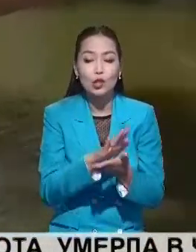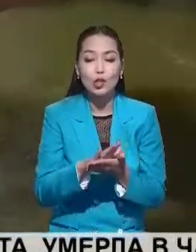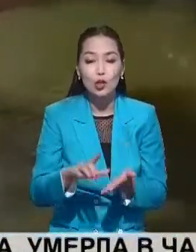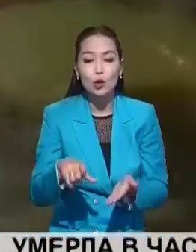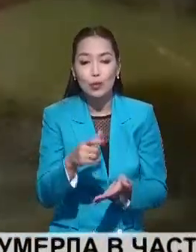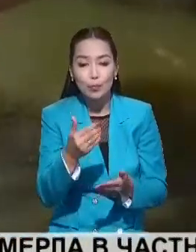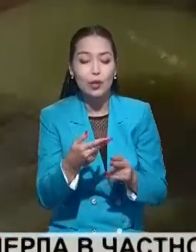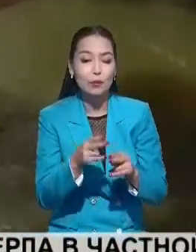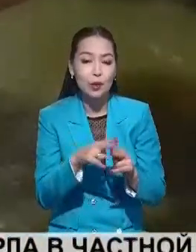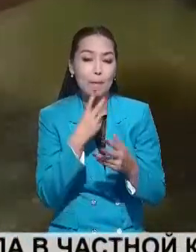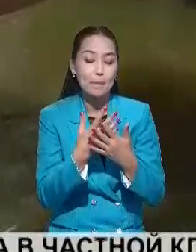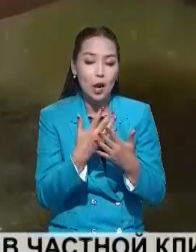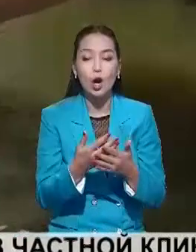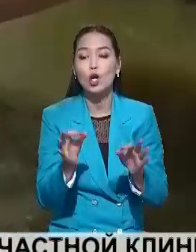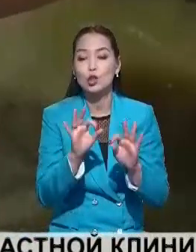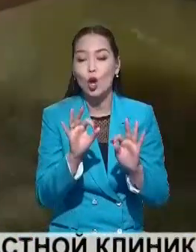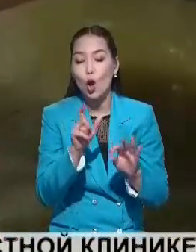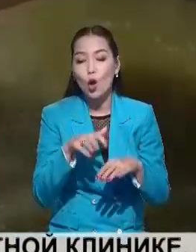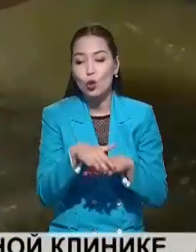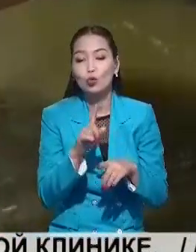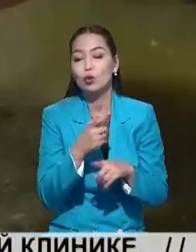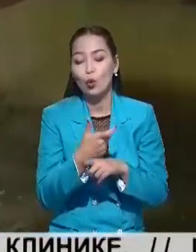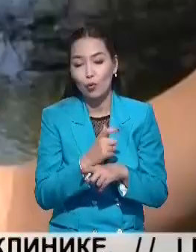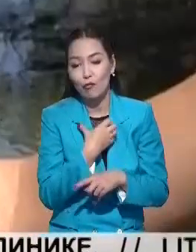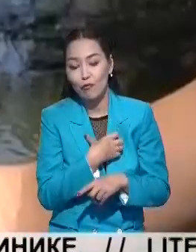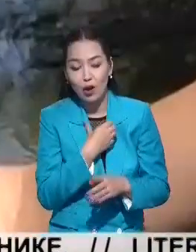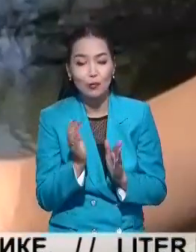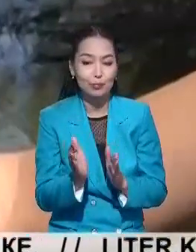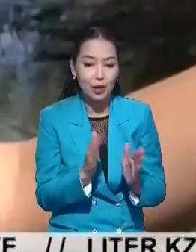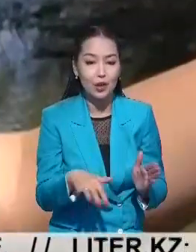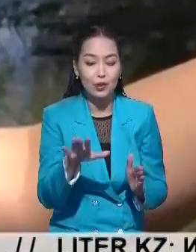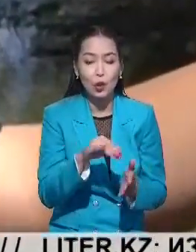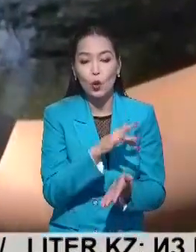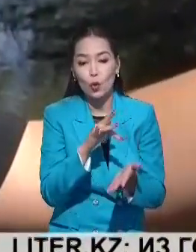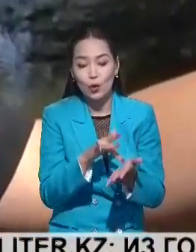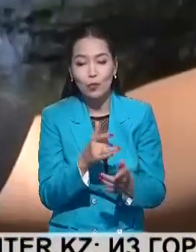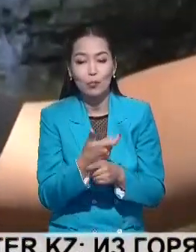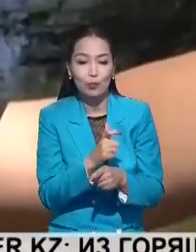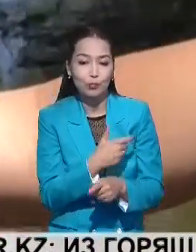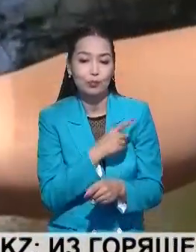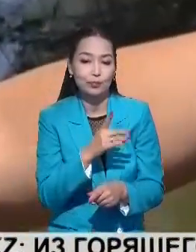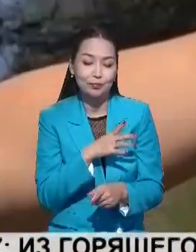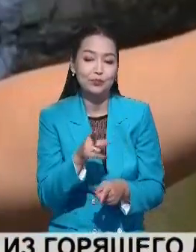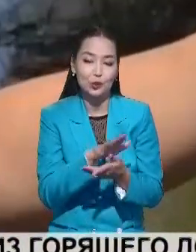своем примере показать людям, насколько важно соблюдать порядок и убирать за собой. Люблю наш город и очень хочу, чтобы он был чистым.